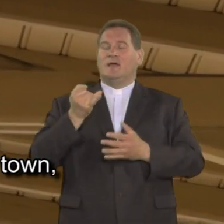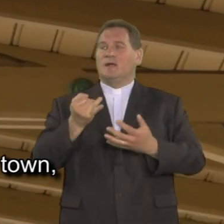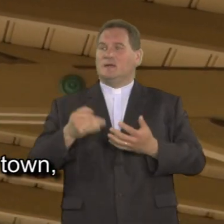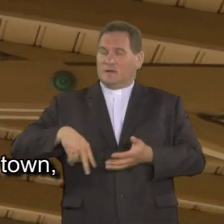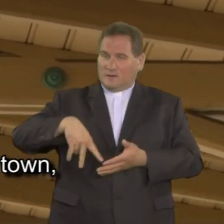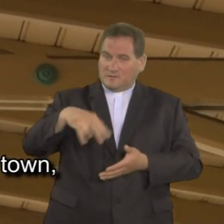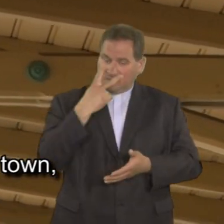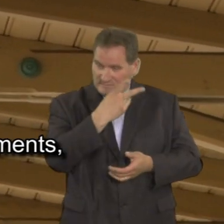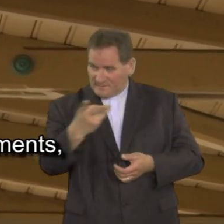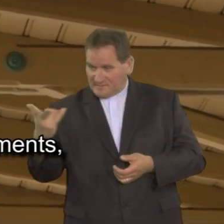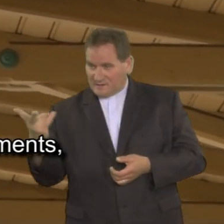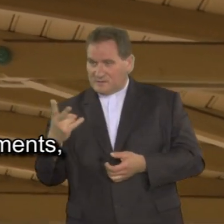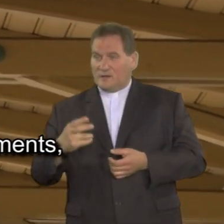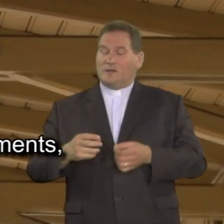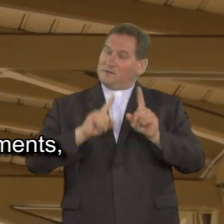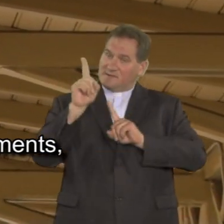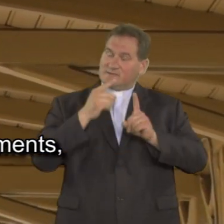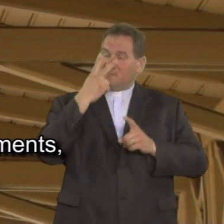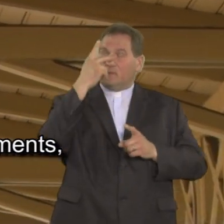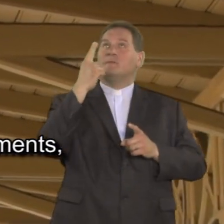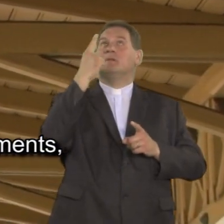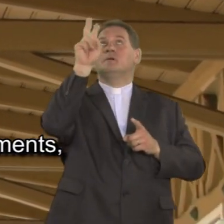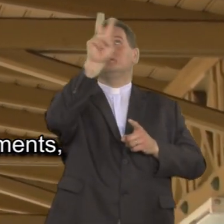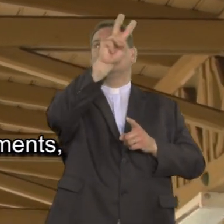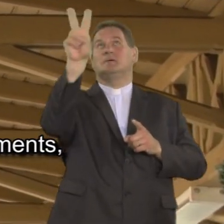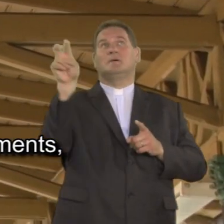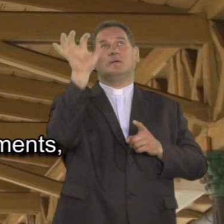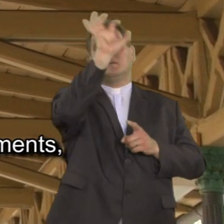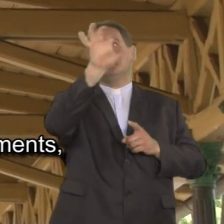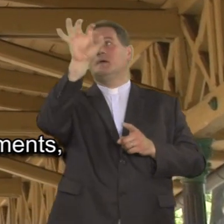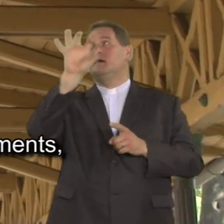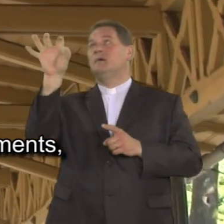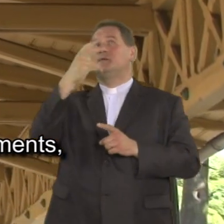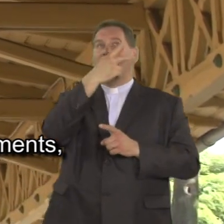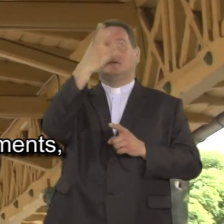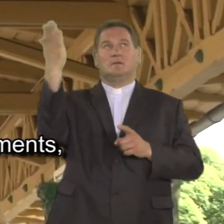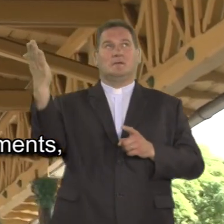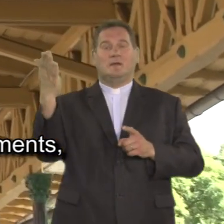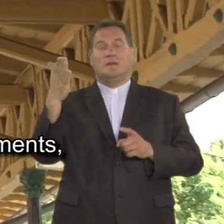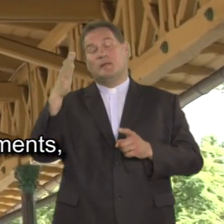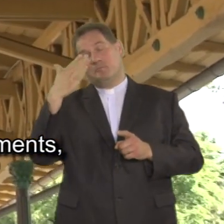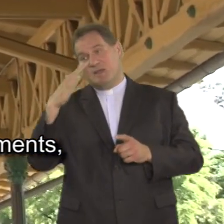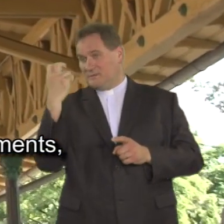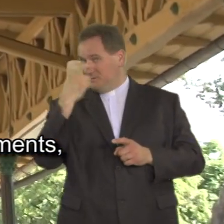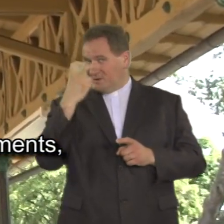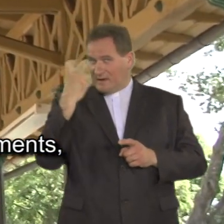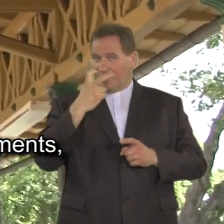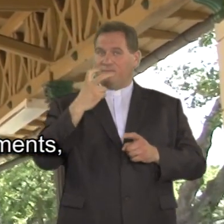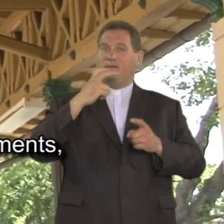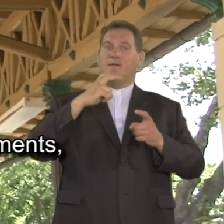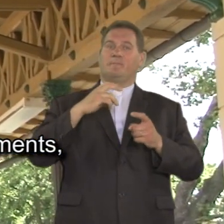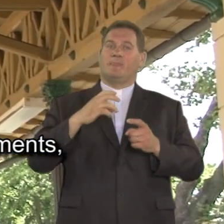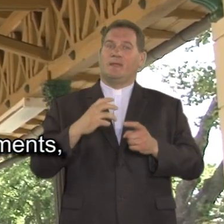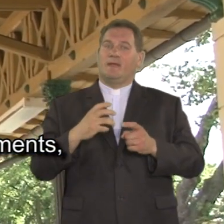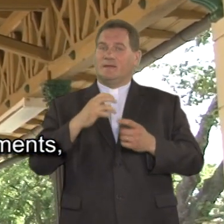i zwiedzacie nasze miasto, podnoście głowy też do góry, bo tam są bardzo ciekawe też zabytki,